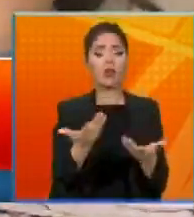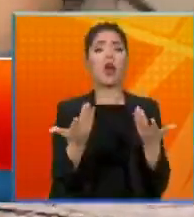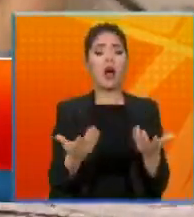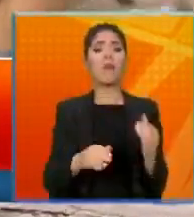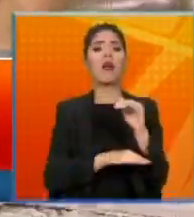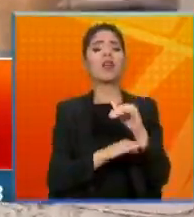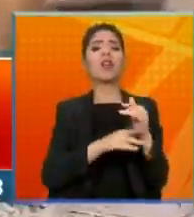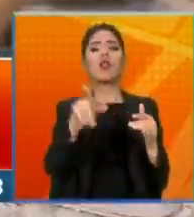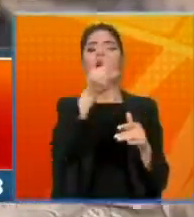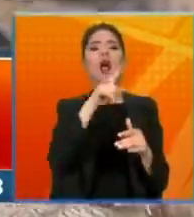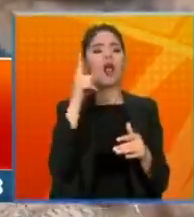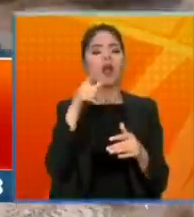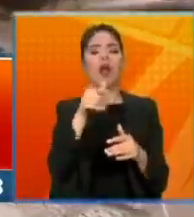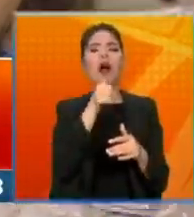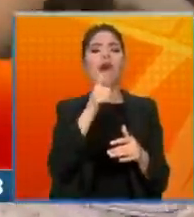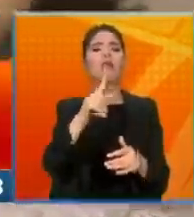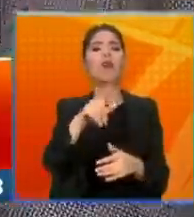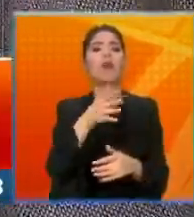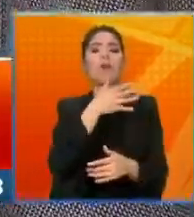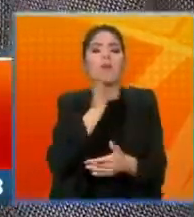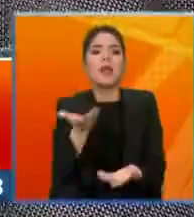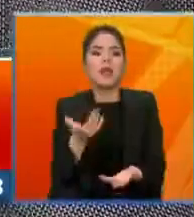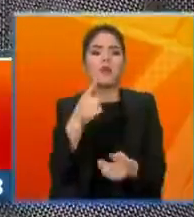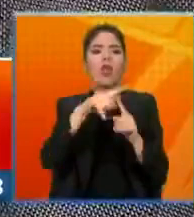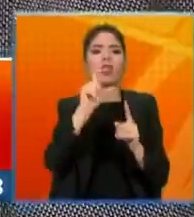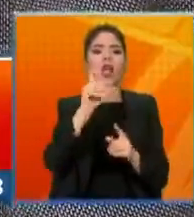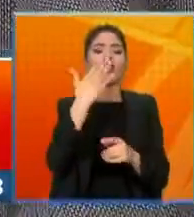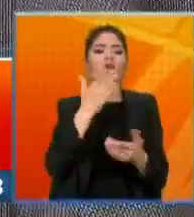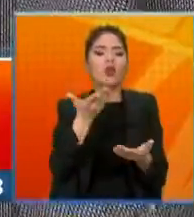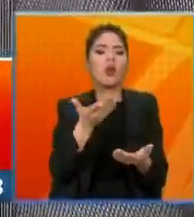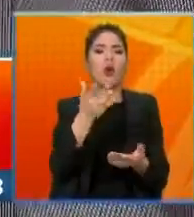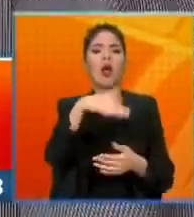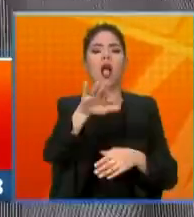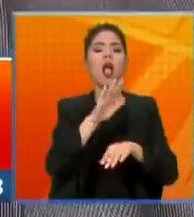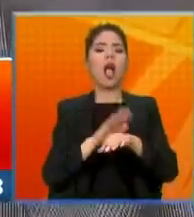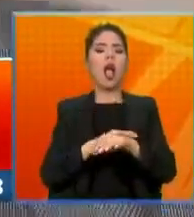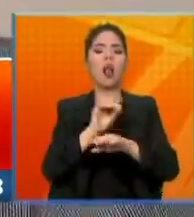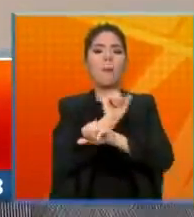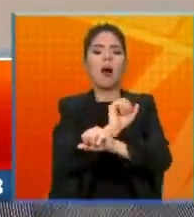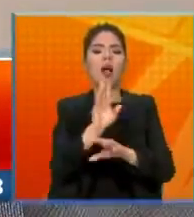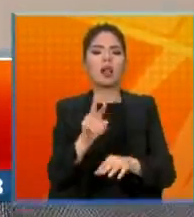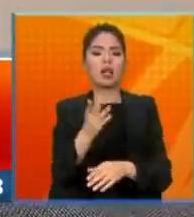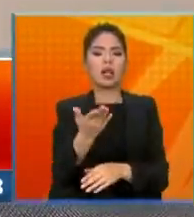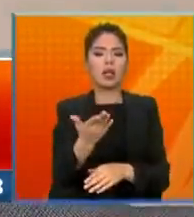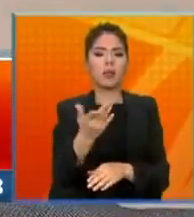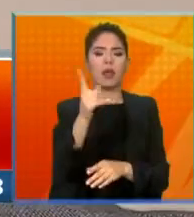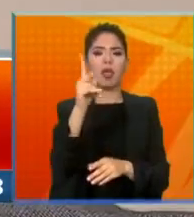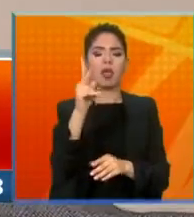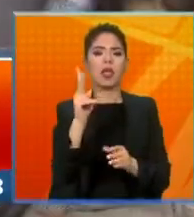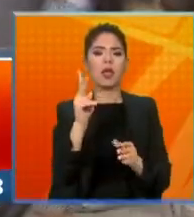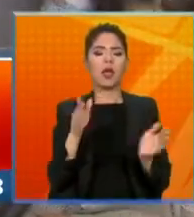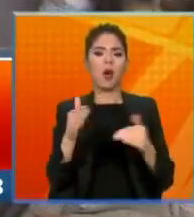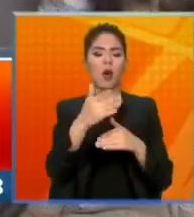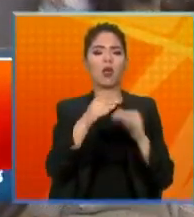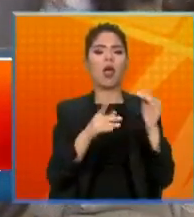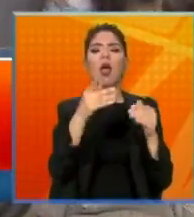ama kimsenin ondan haberi yok. Kimliği olmadığı için eli kolu hep bağlı. Ömrü iki göz odada geçiyor. Otobüs ya da